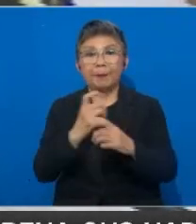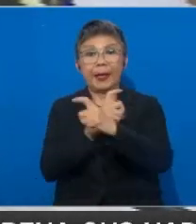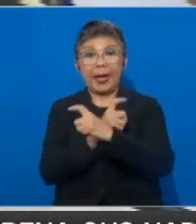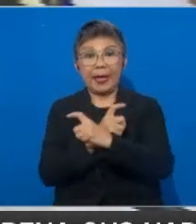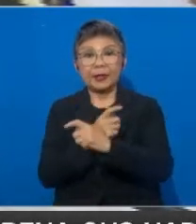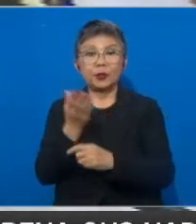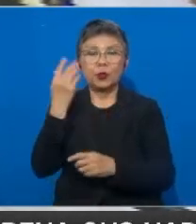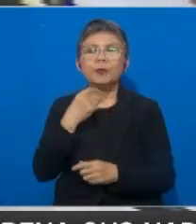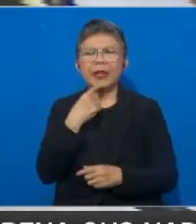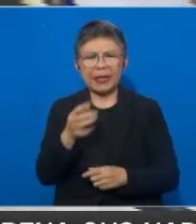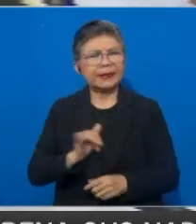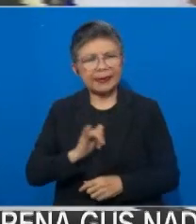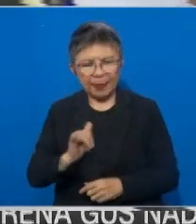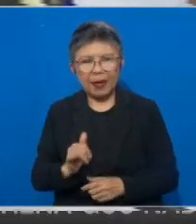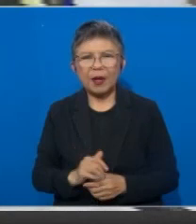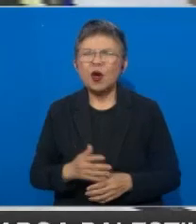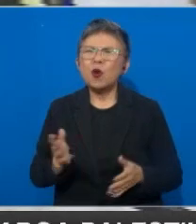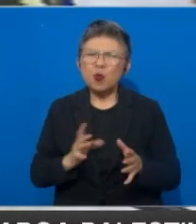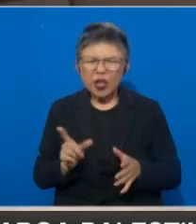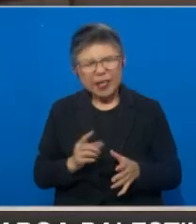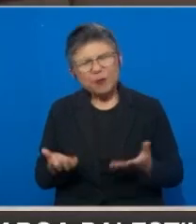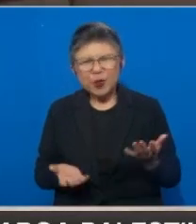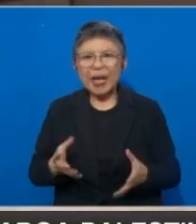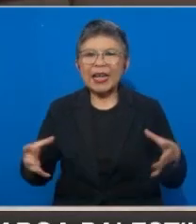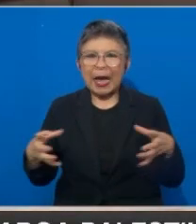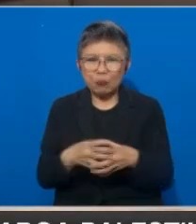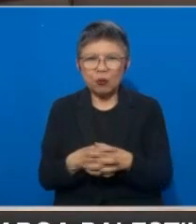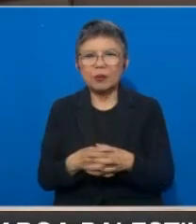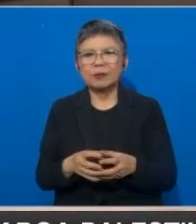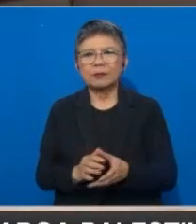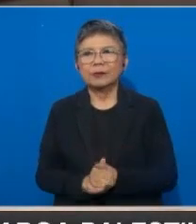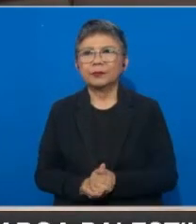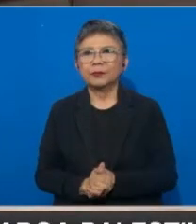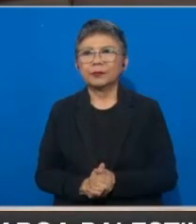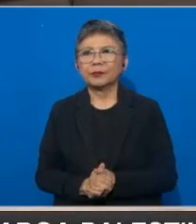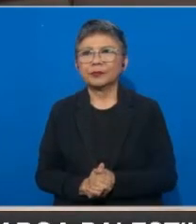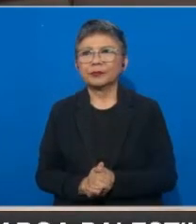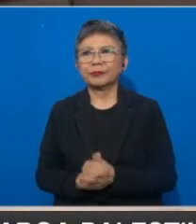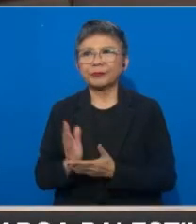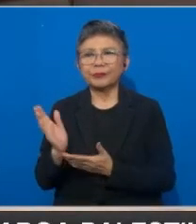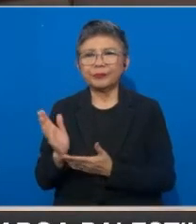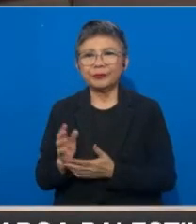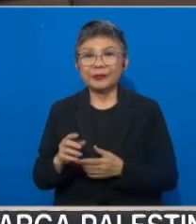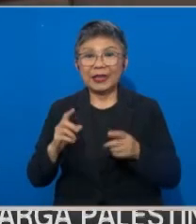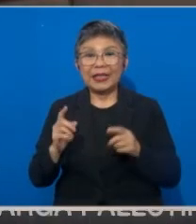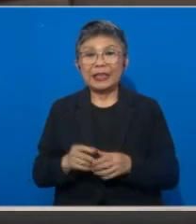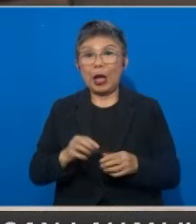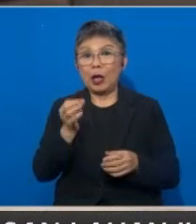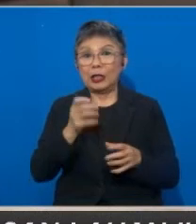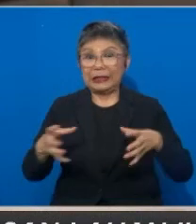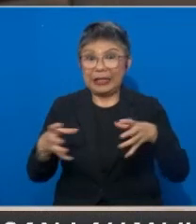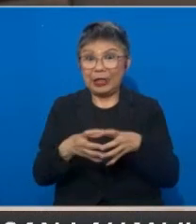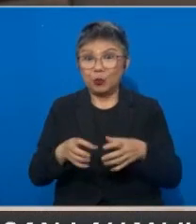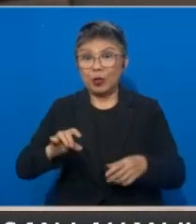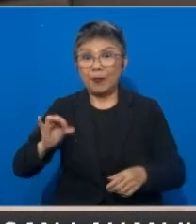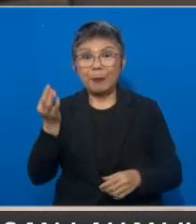Syaiku juga menyatakan hal yang sama. Terima kasih sudah meluangkan waktu. Sinyal koalisi baru pada putaran